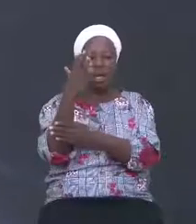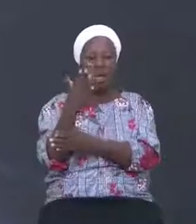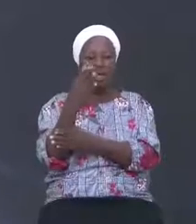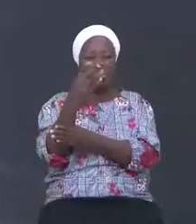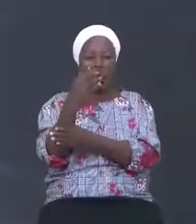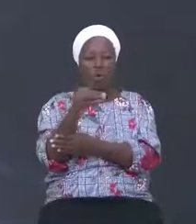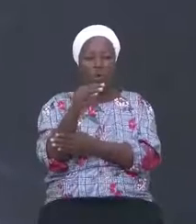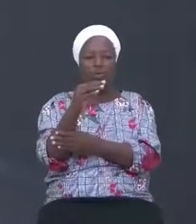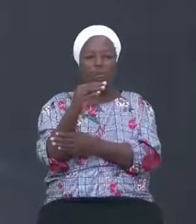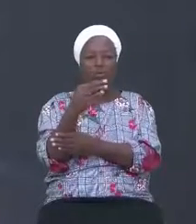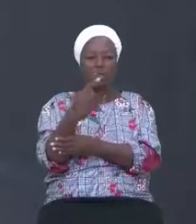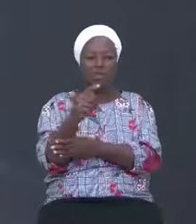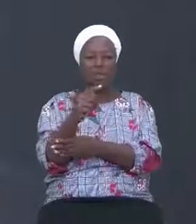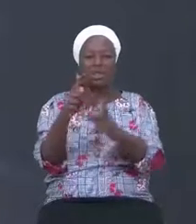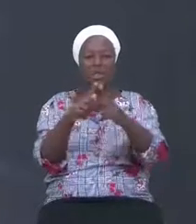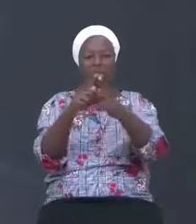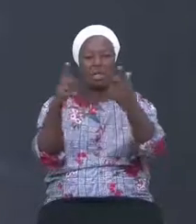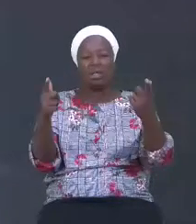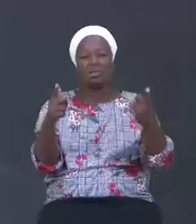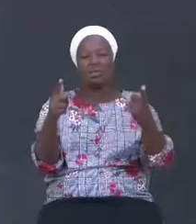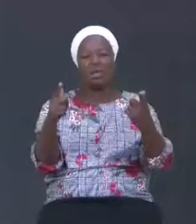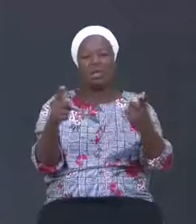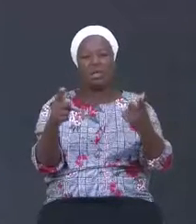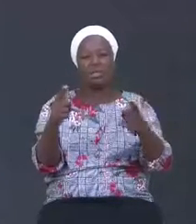lieux très haut.